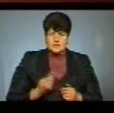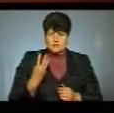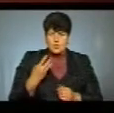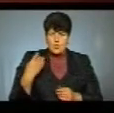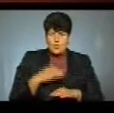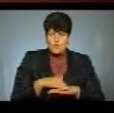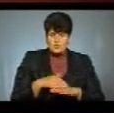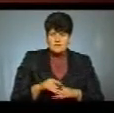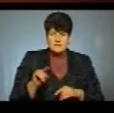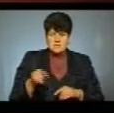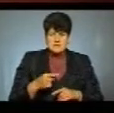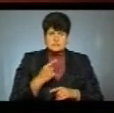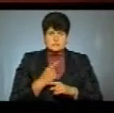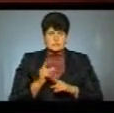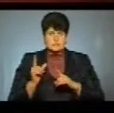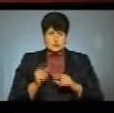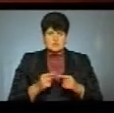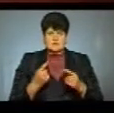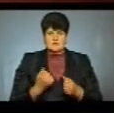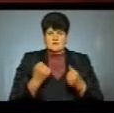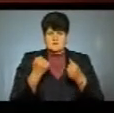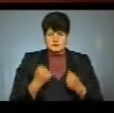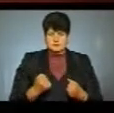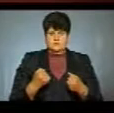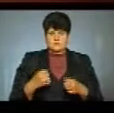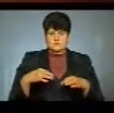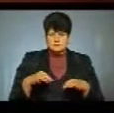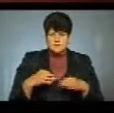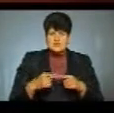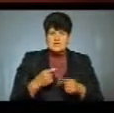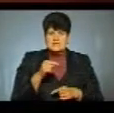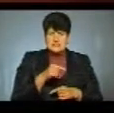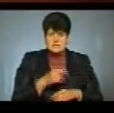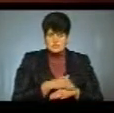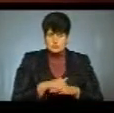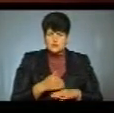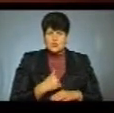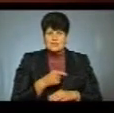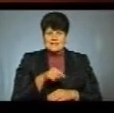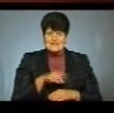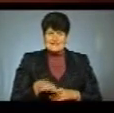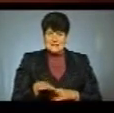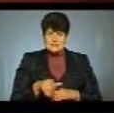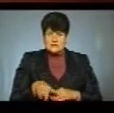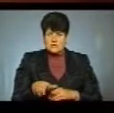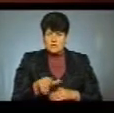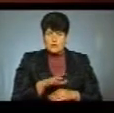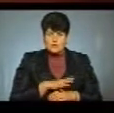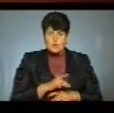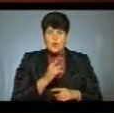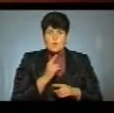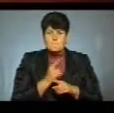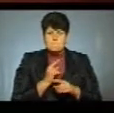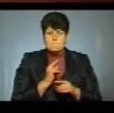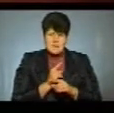у міської ради заборонити проїзд великогабаритних вантажівок через їхні вулиці. Хочуть, щоб на цій ділянці дороги поставили обмеження